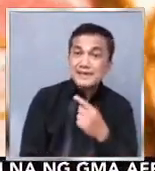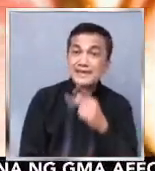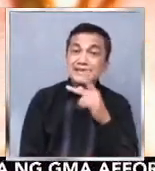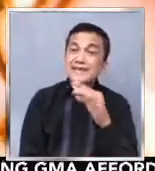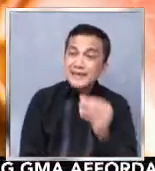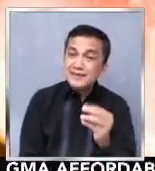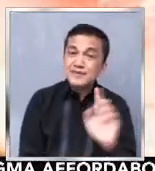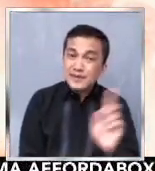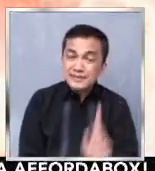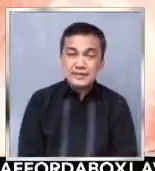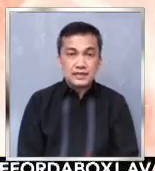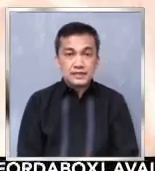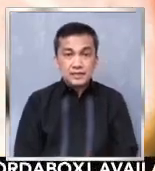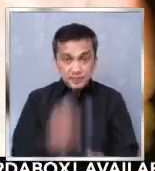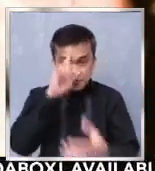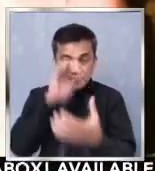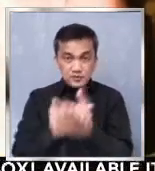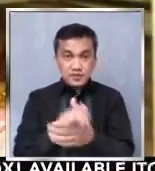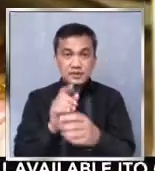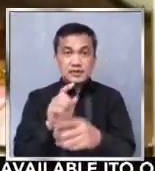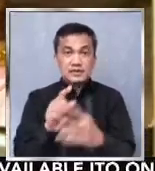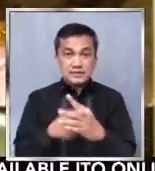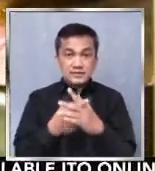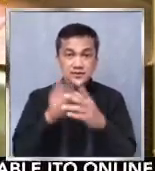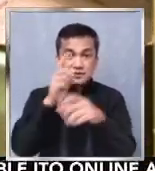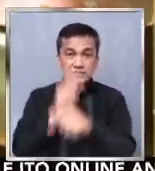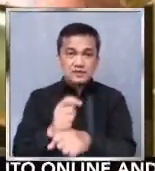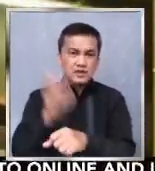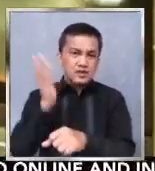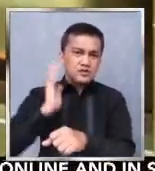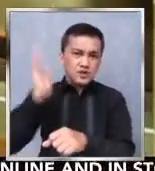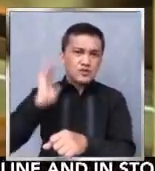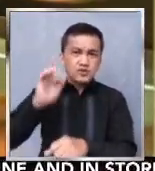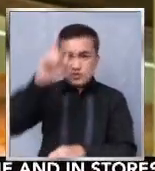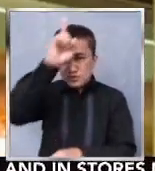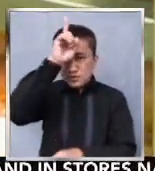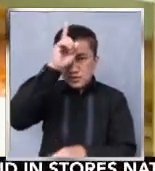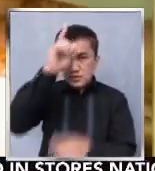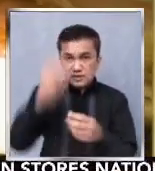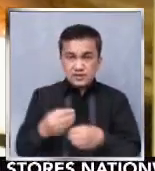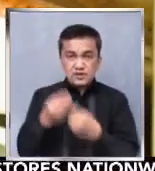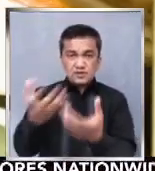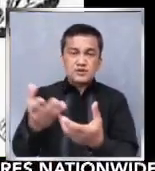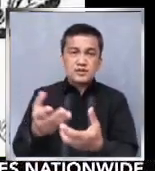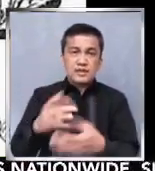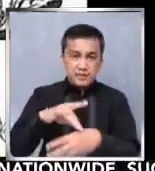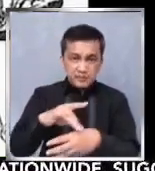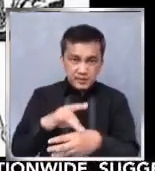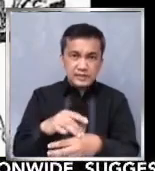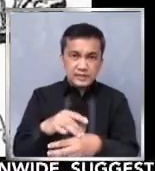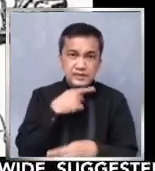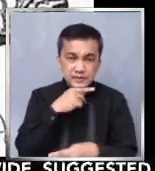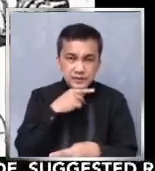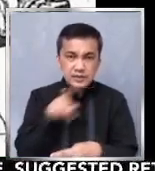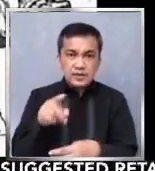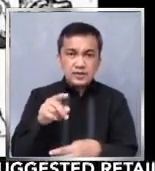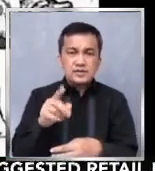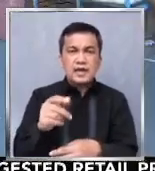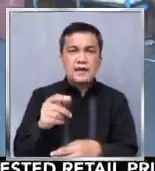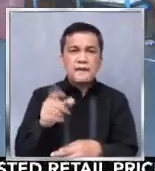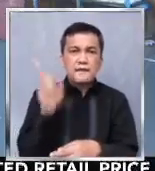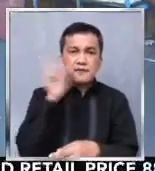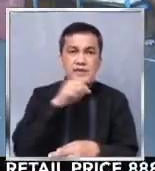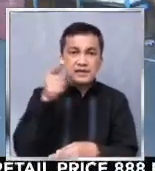Pinaniniwalaang nagsimula ang tradisyong ito sa mga sinaunang German. Nag-alay sila noon ng mga karne ng baboy sa Norse mythology god na si Freyr na Diyos ng